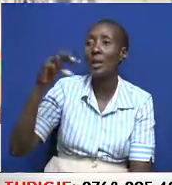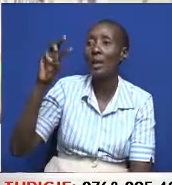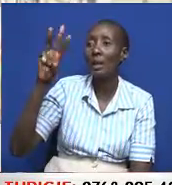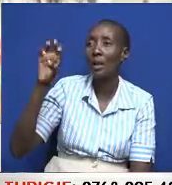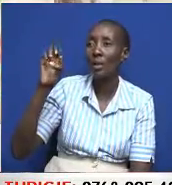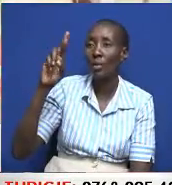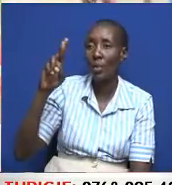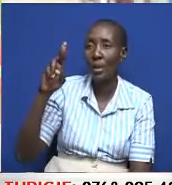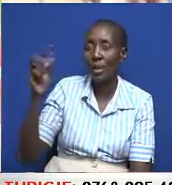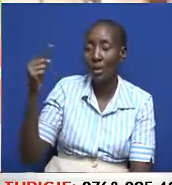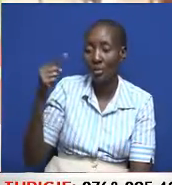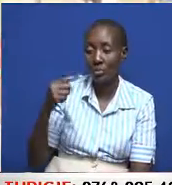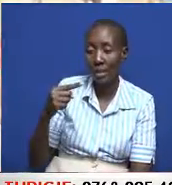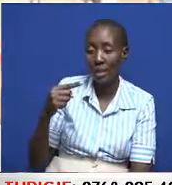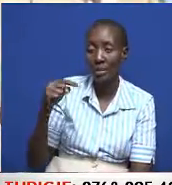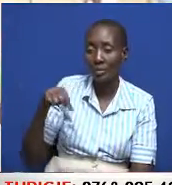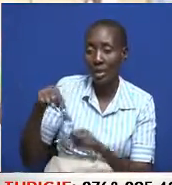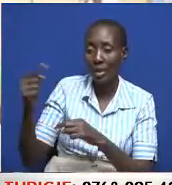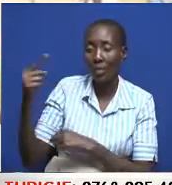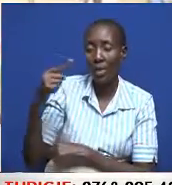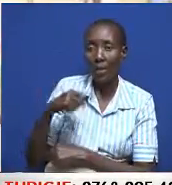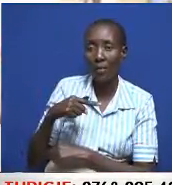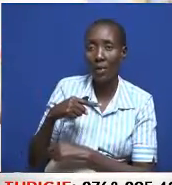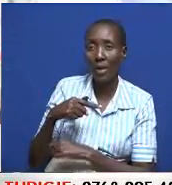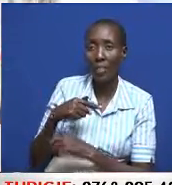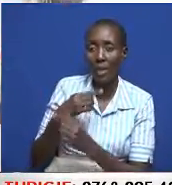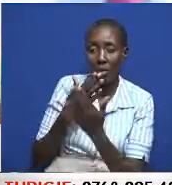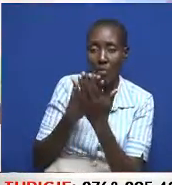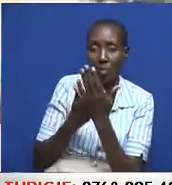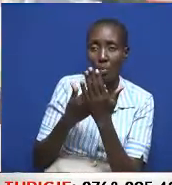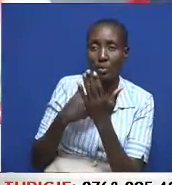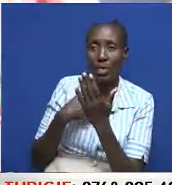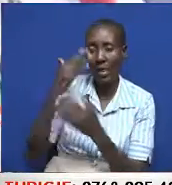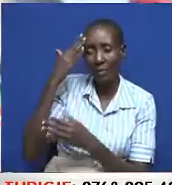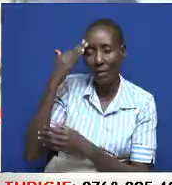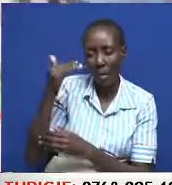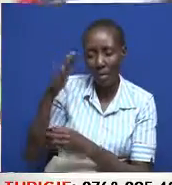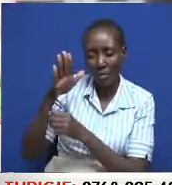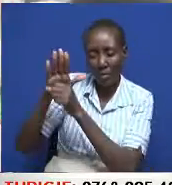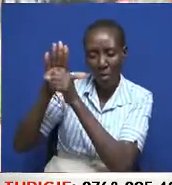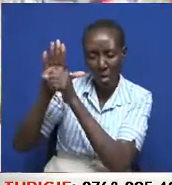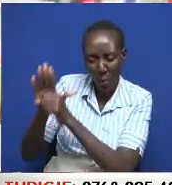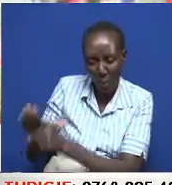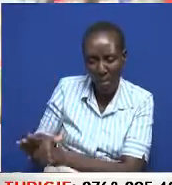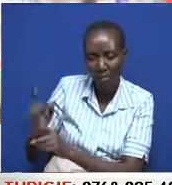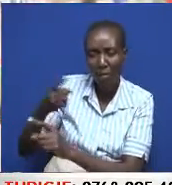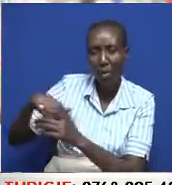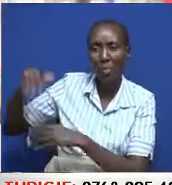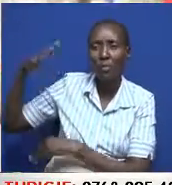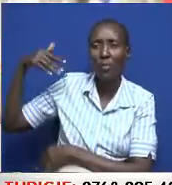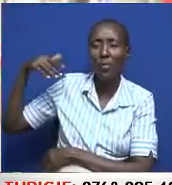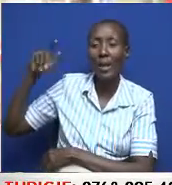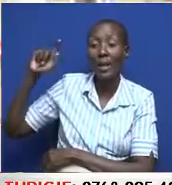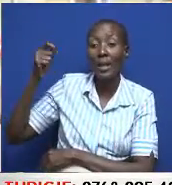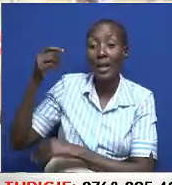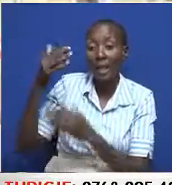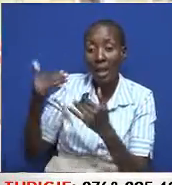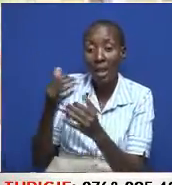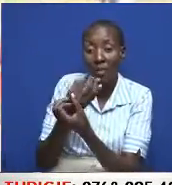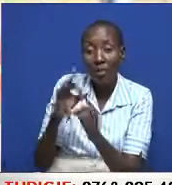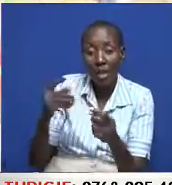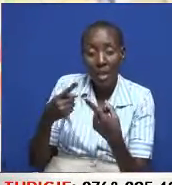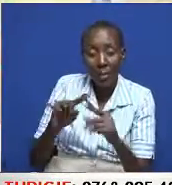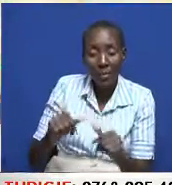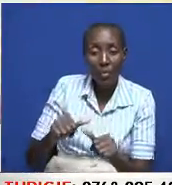petition. Kwa sababu tumedhulumiwa tangu wakati wa ukoloni, Kenya imepata uhuru na hadi saa hizi bado tunadhulumiwa